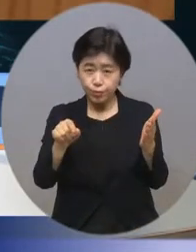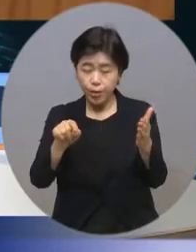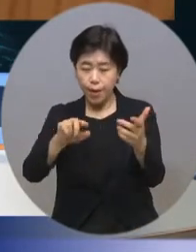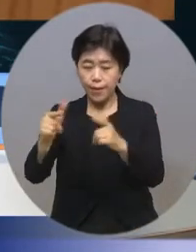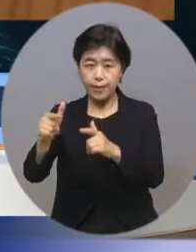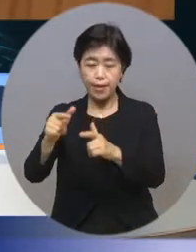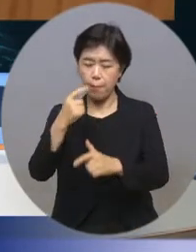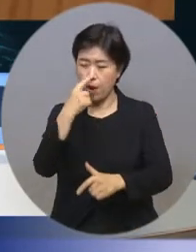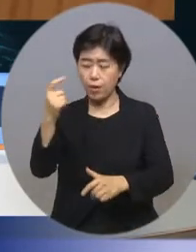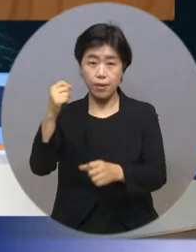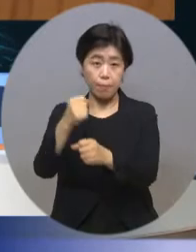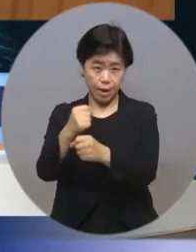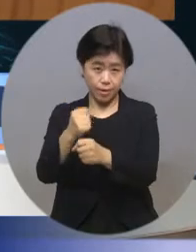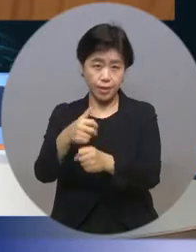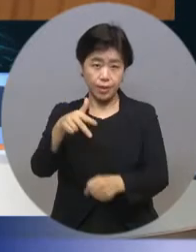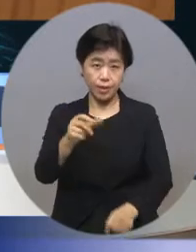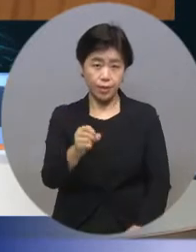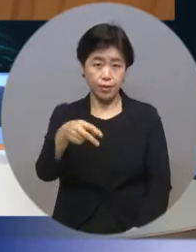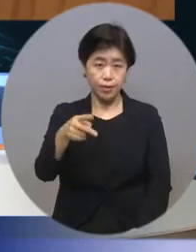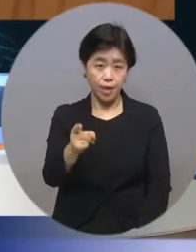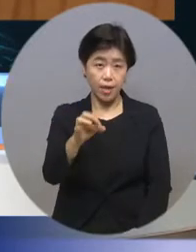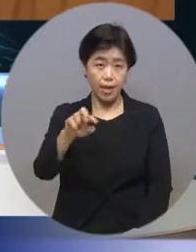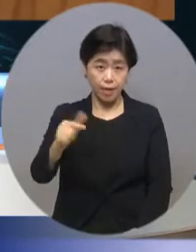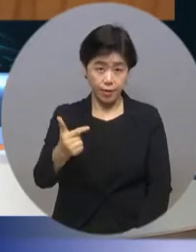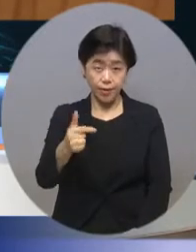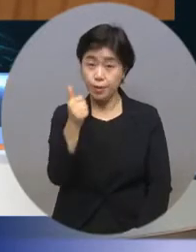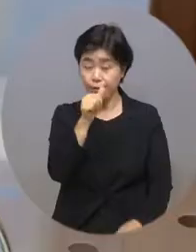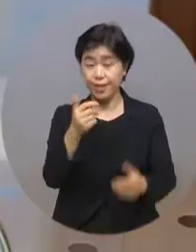정세현 작가를 이소연 기자가 만나봤습니다.